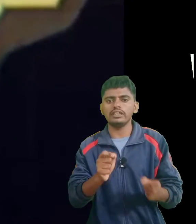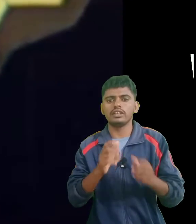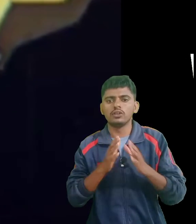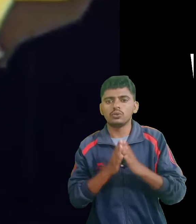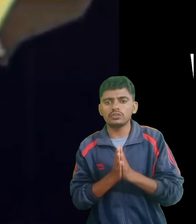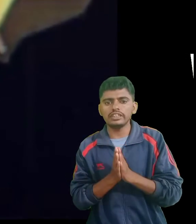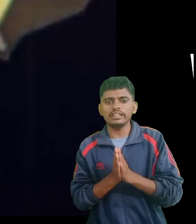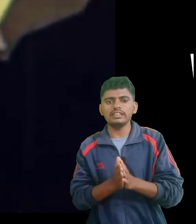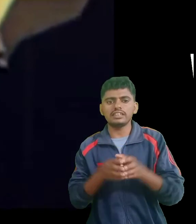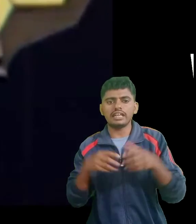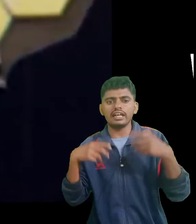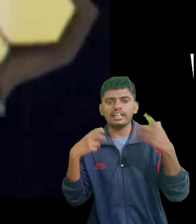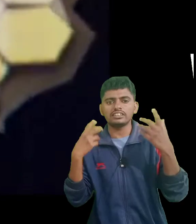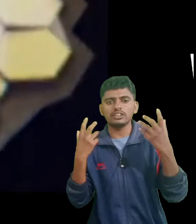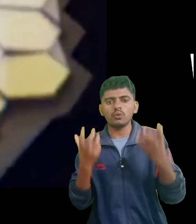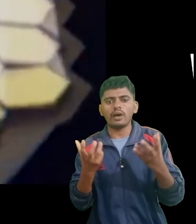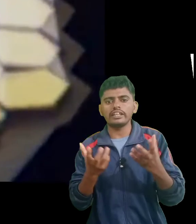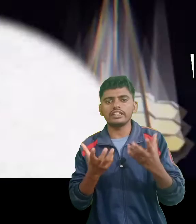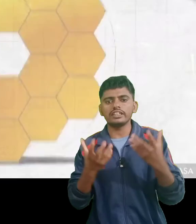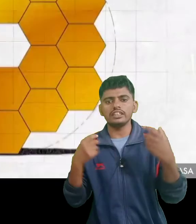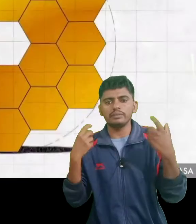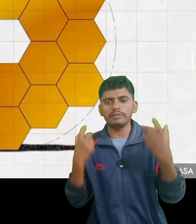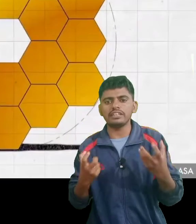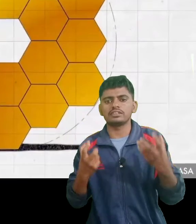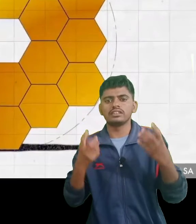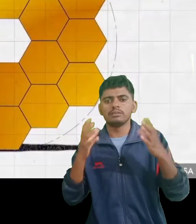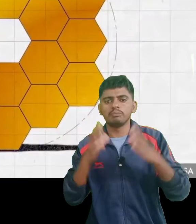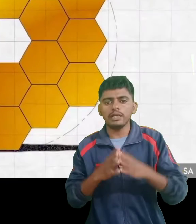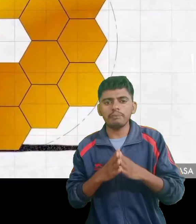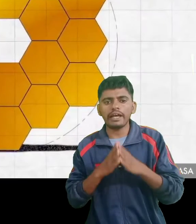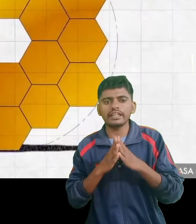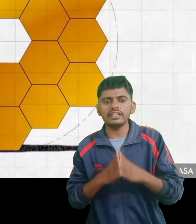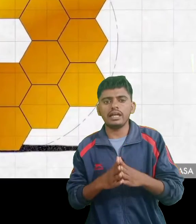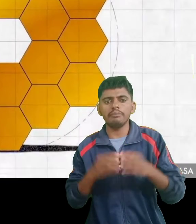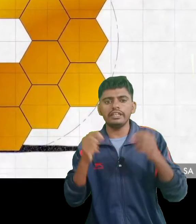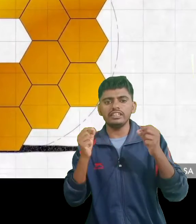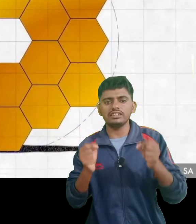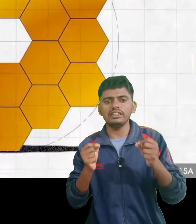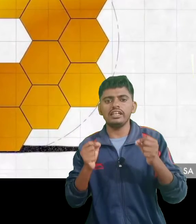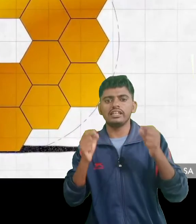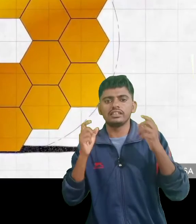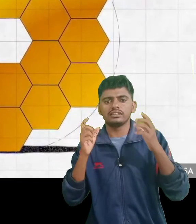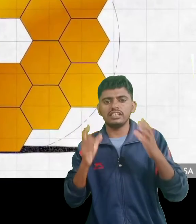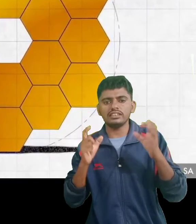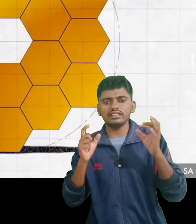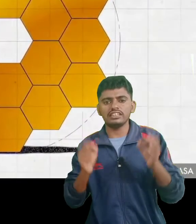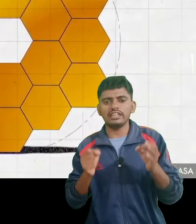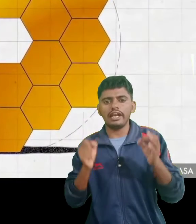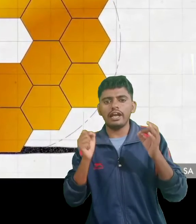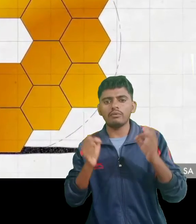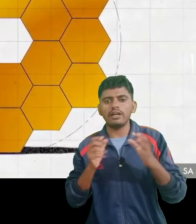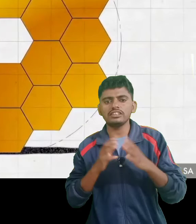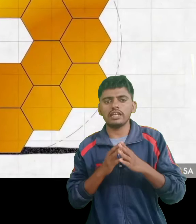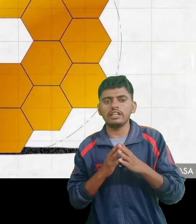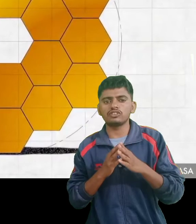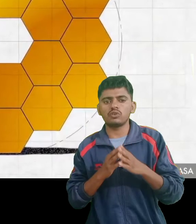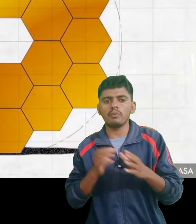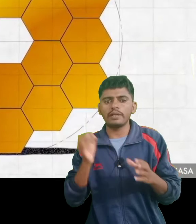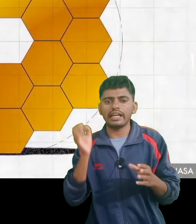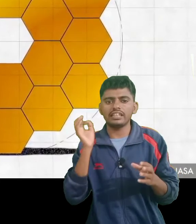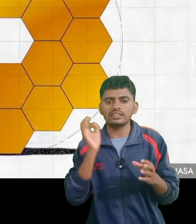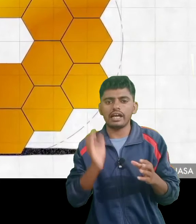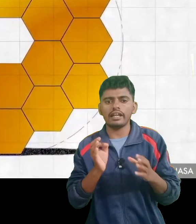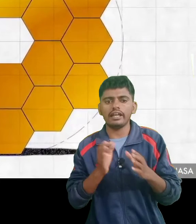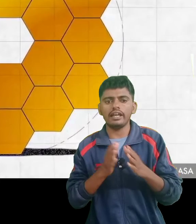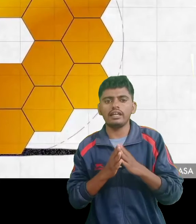कैप्चर होगी, उतनी ही ज्यादा अच्छी क्वालिटी की इमेज मिल पाएगी हमें। इसलिए जैसे जैसे एडवांस